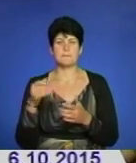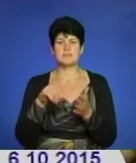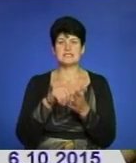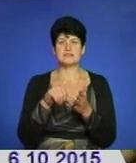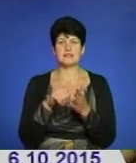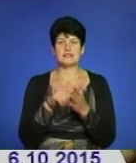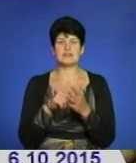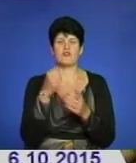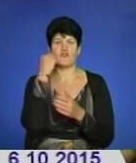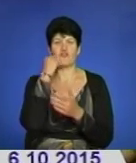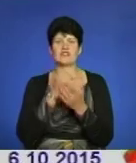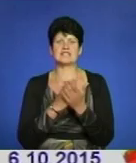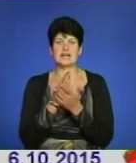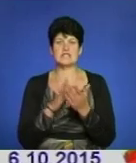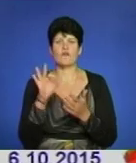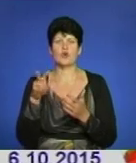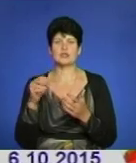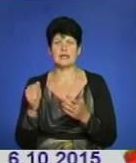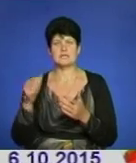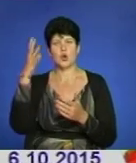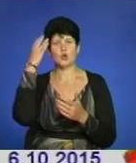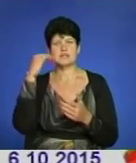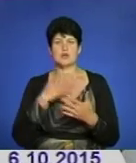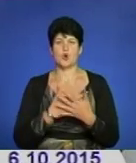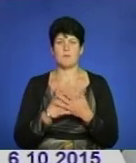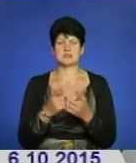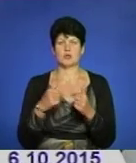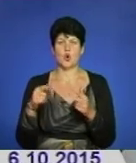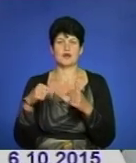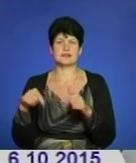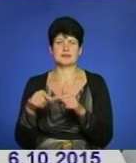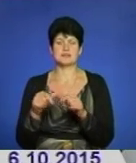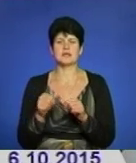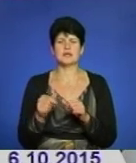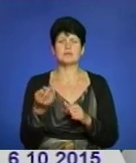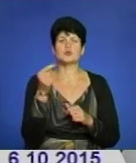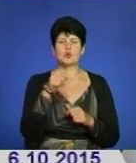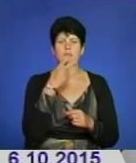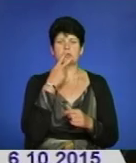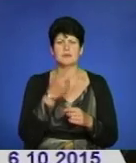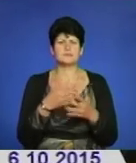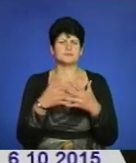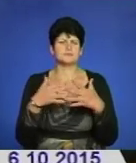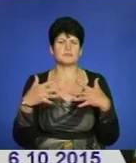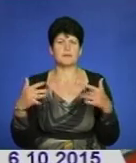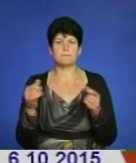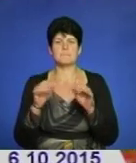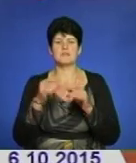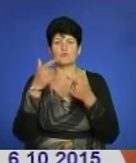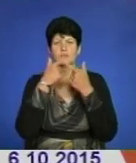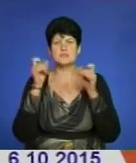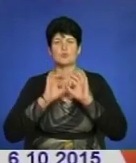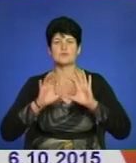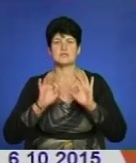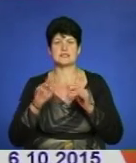представників ветеранських, волонтерських, козацьких, громадських організацій. Окрім цього, передбачено цілу низку інформаційно-просвітлення освітницьких